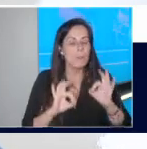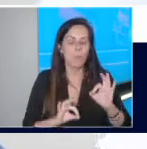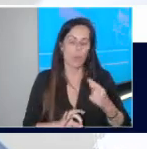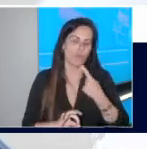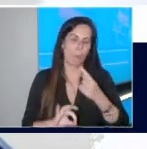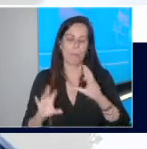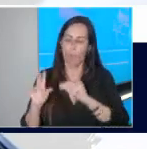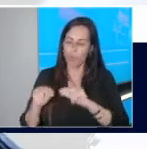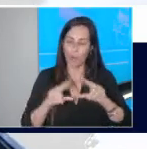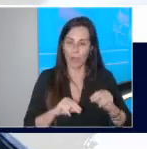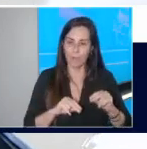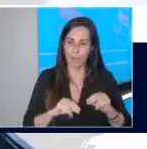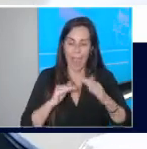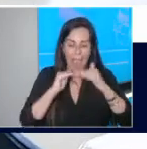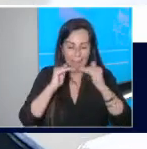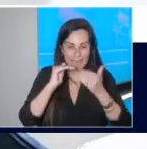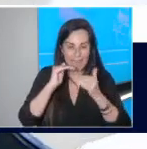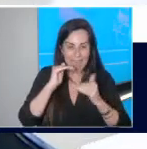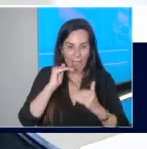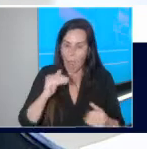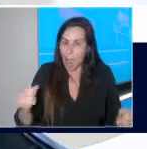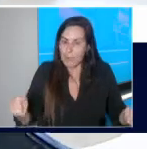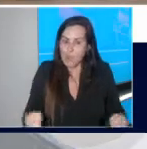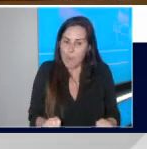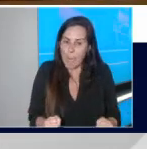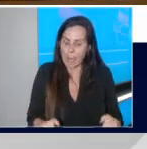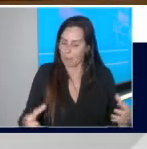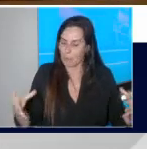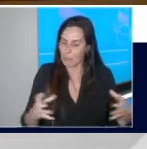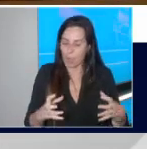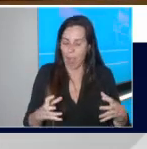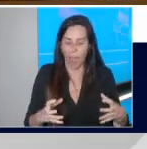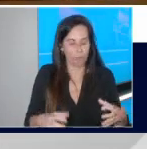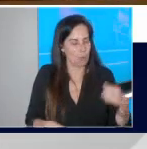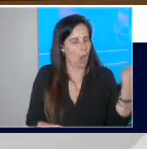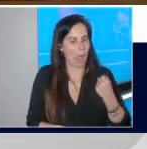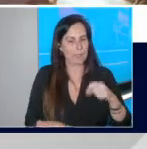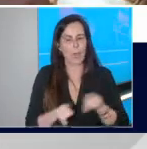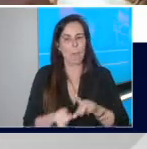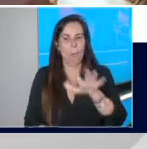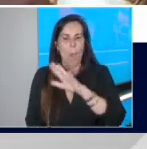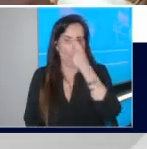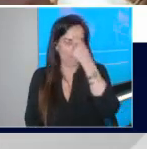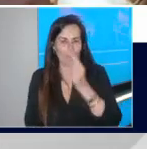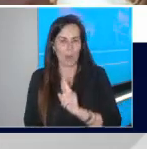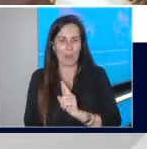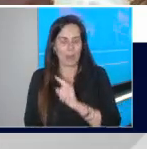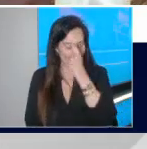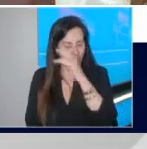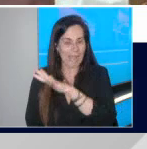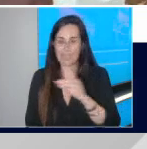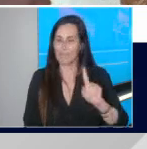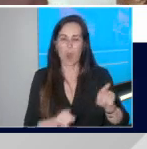לך להתבטא. ההיררכיה, המשמעת שמה, הן אסיאטיות, הן לא אירופאיות לצורך העניין, ככה